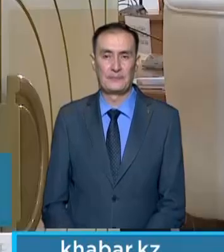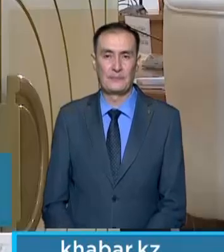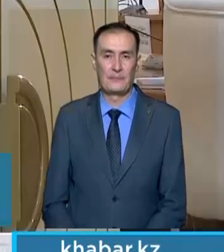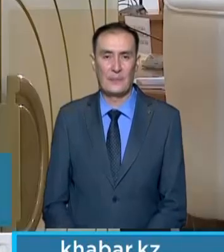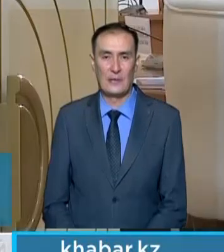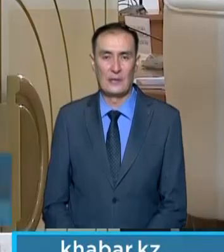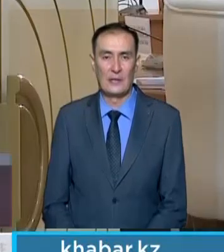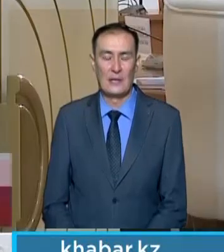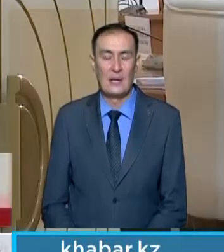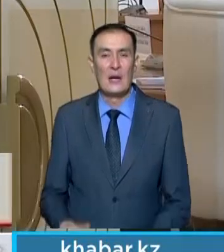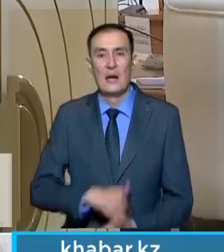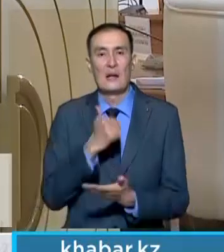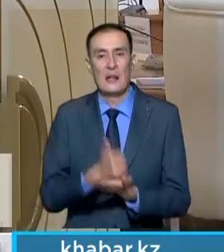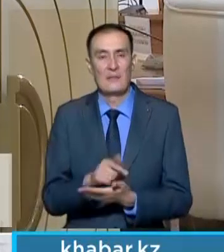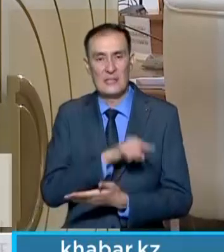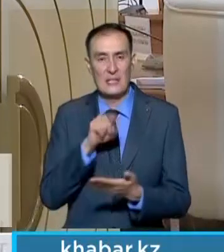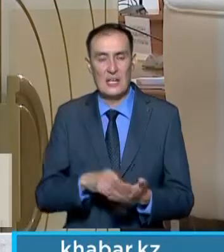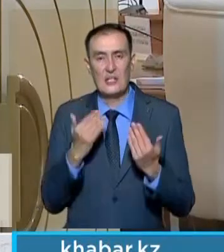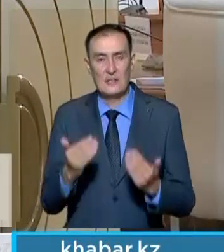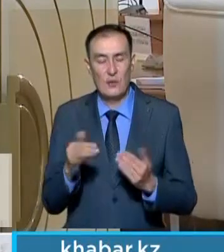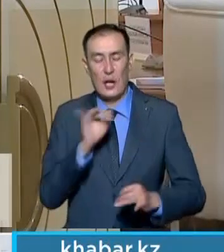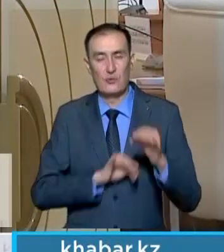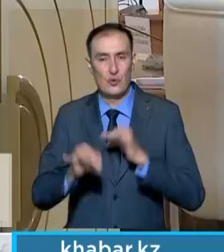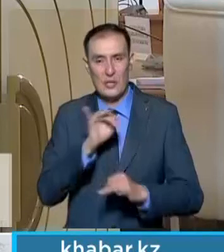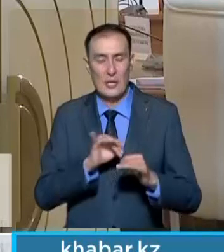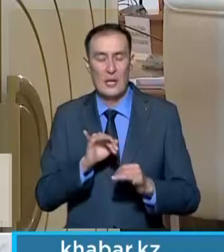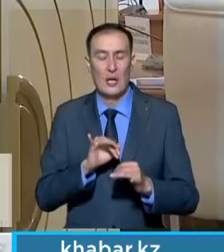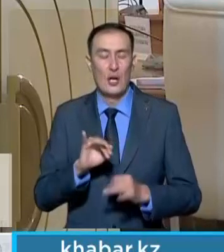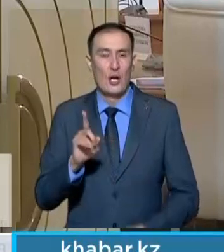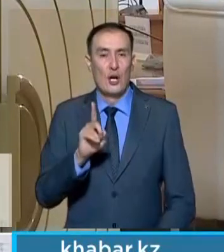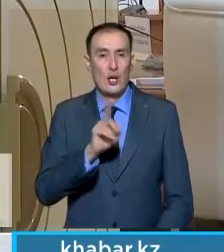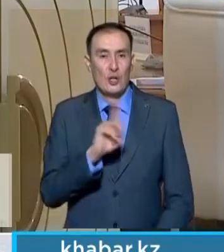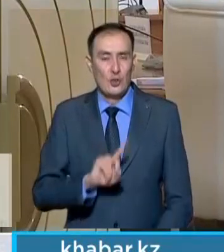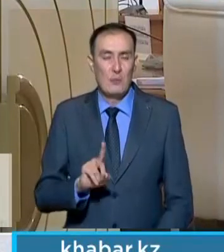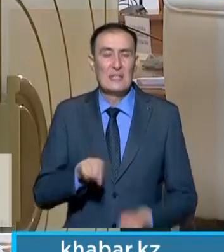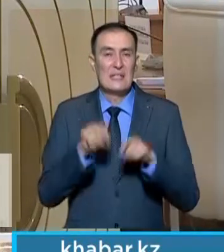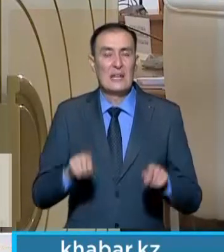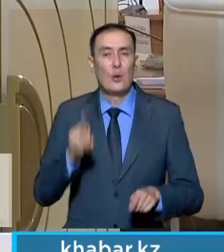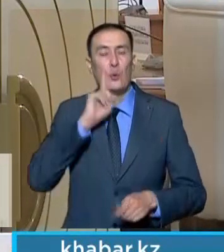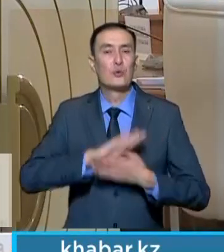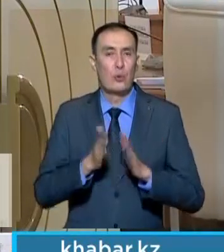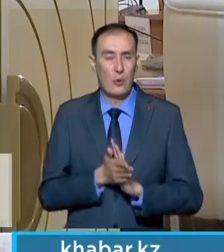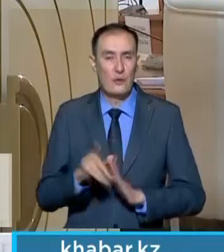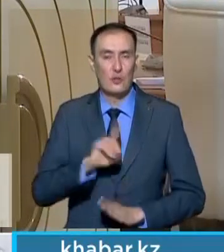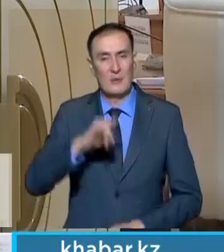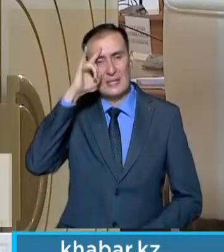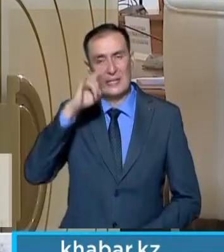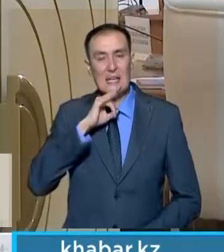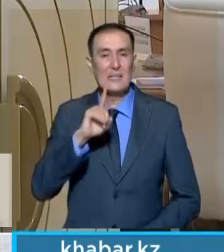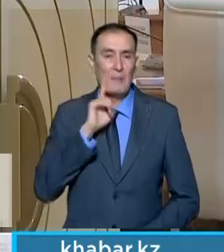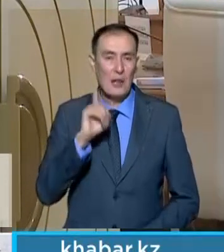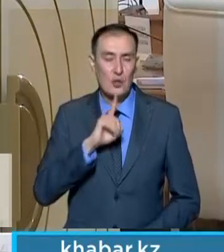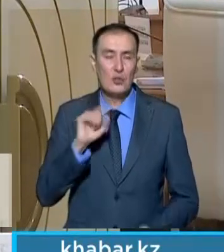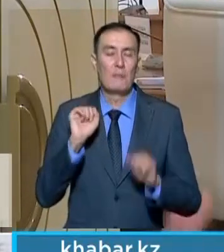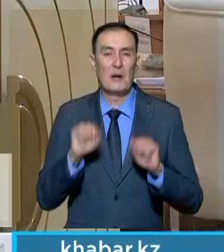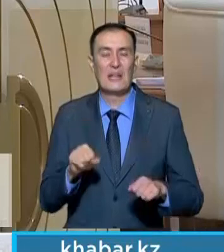Я думаю, что главная задача вот сегодняшнего обсуждения заключается в том, чтобы создать условия для того, чтобы казахстанская молодежь